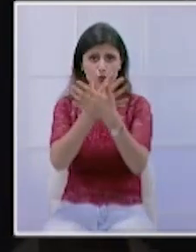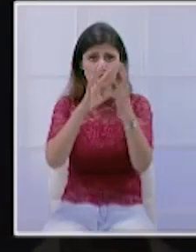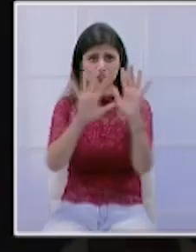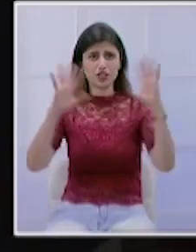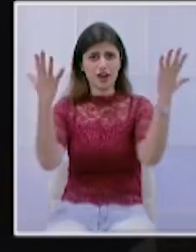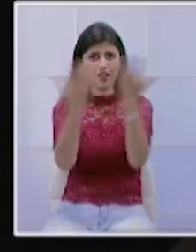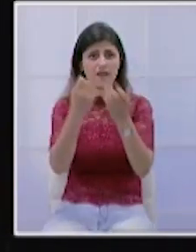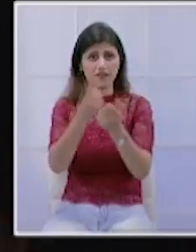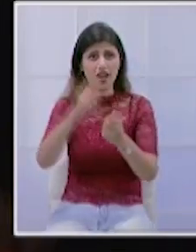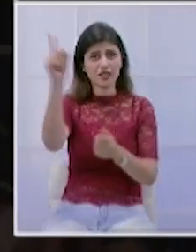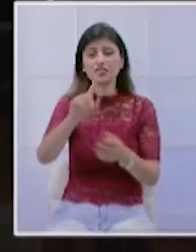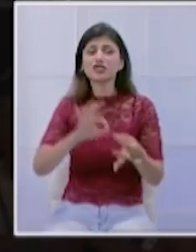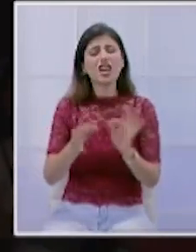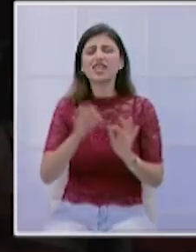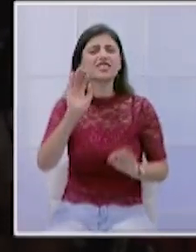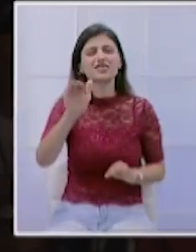paratrăznet.